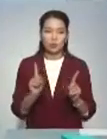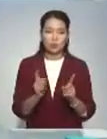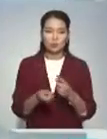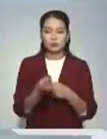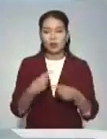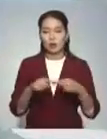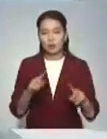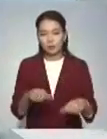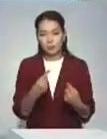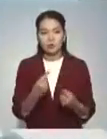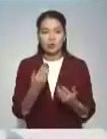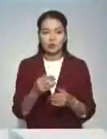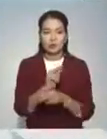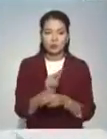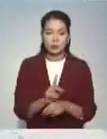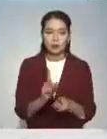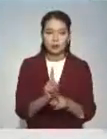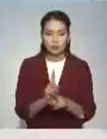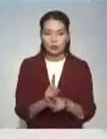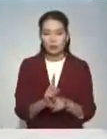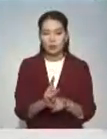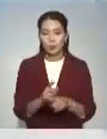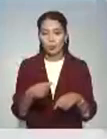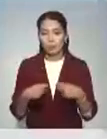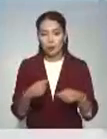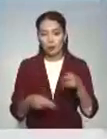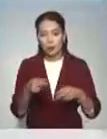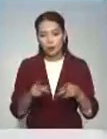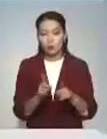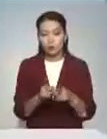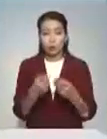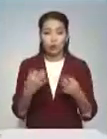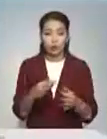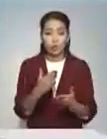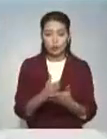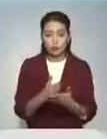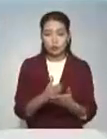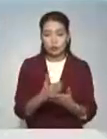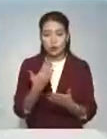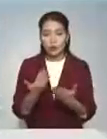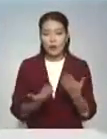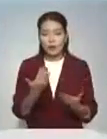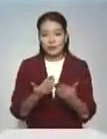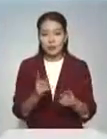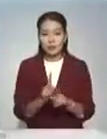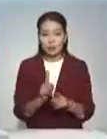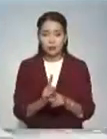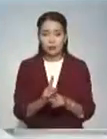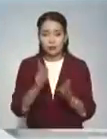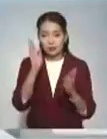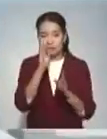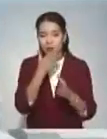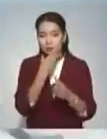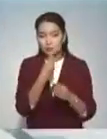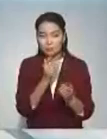қалпына келтіру үшін емдеу мақсатында еріксіз пластикалық ота жасатуға рұқсат. Егер ерікті пластикалық ота табиғи бейнеден тыс